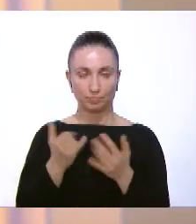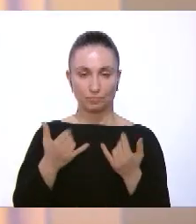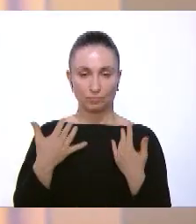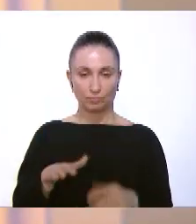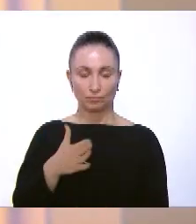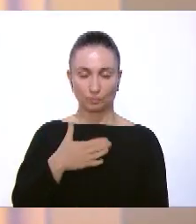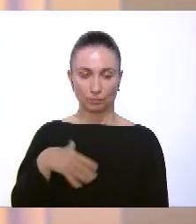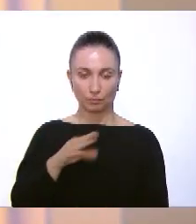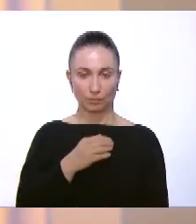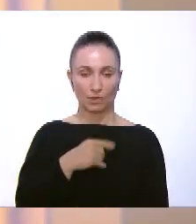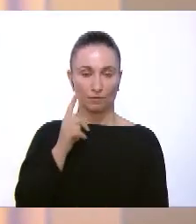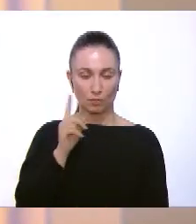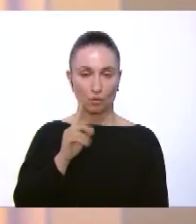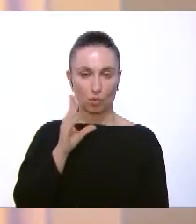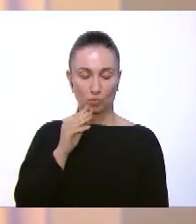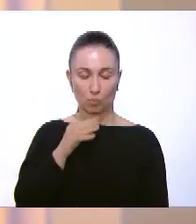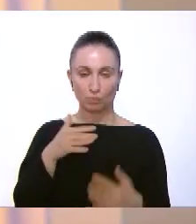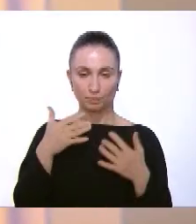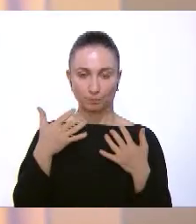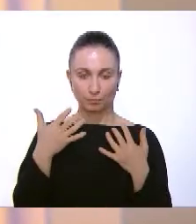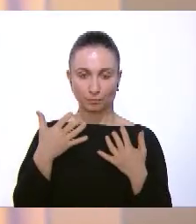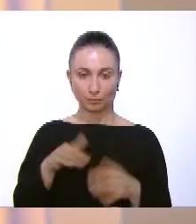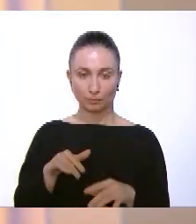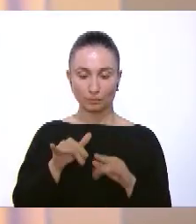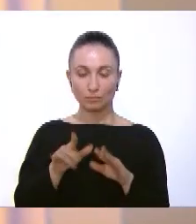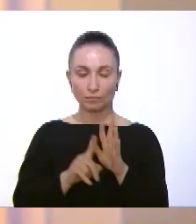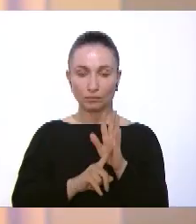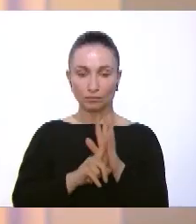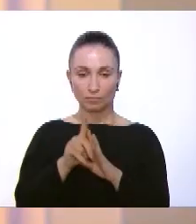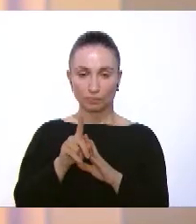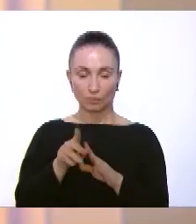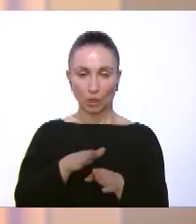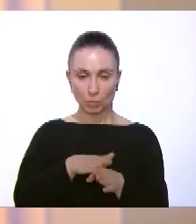ჩვენ გვინდა რომ აი როდესაც უკვე ფუნქციონირებას დაიწყებს